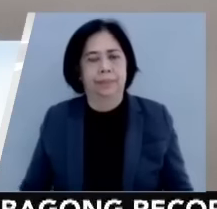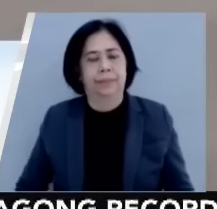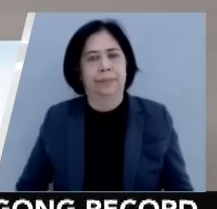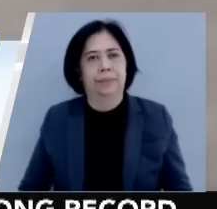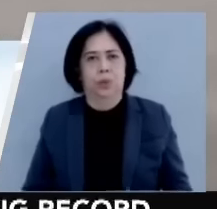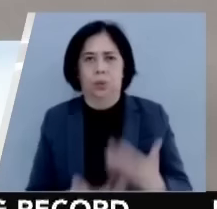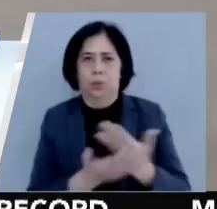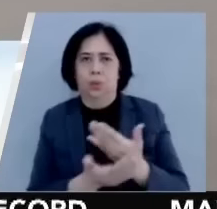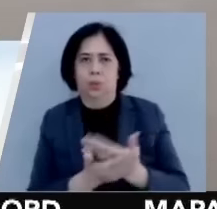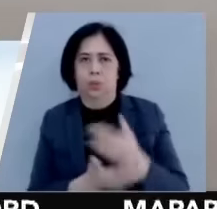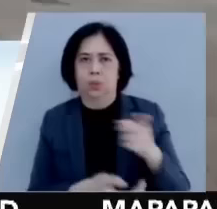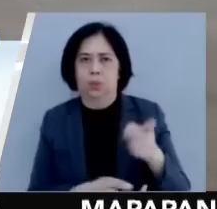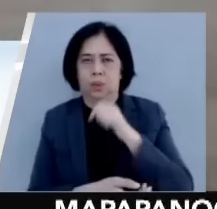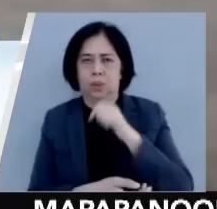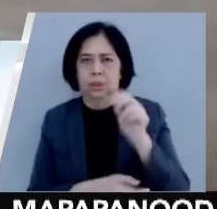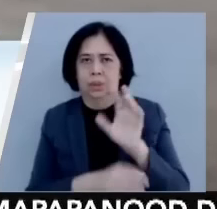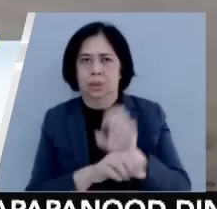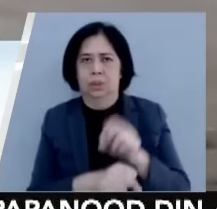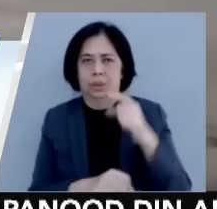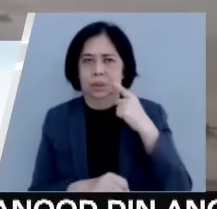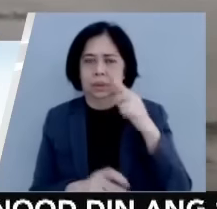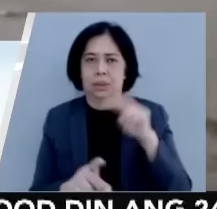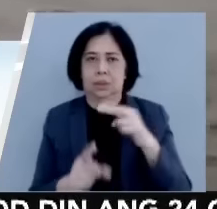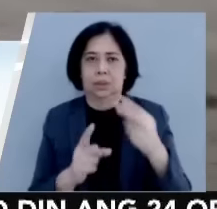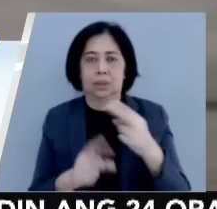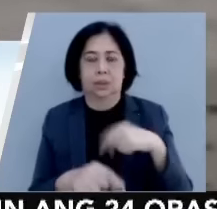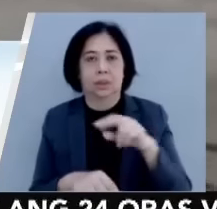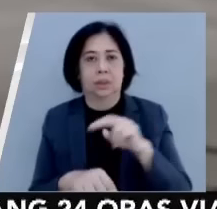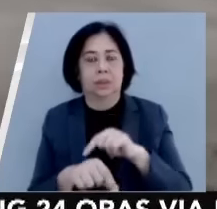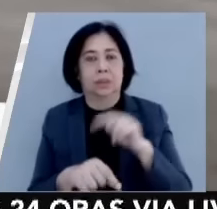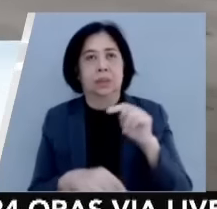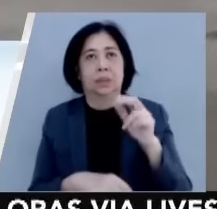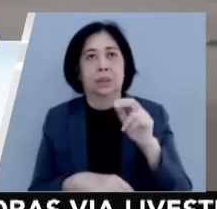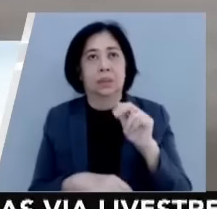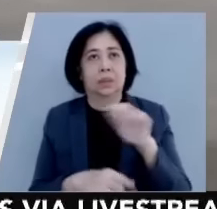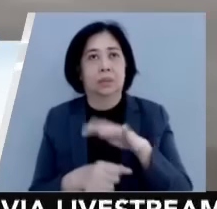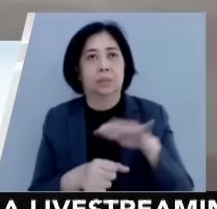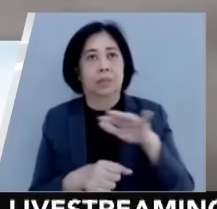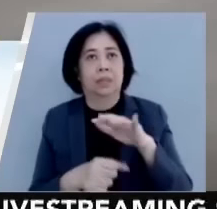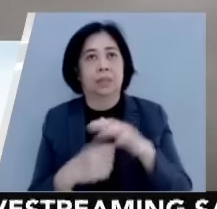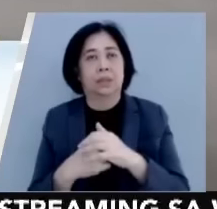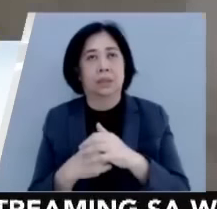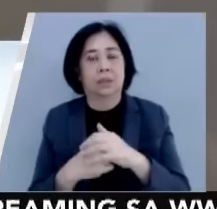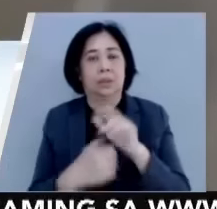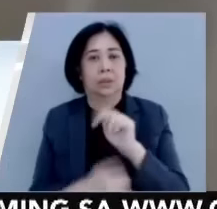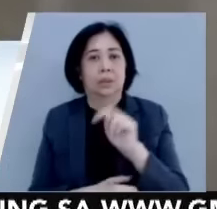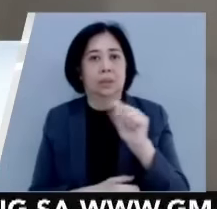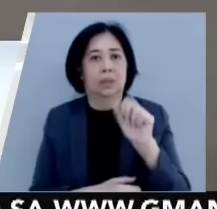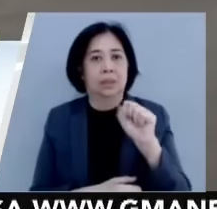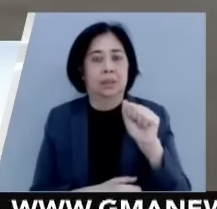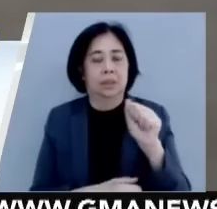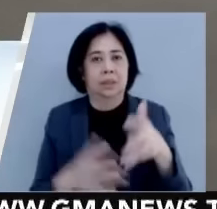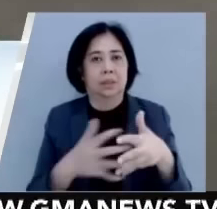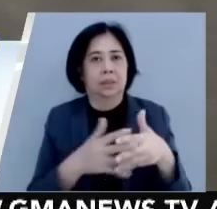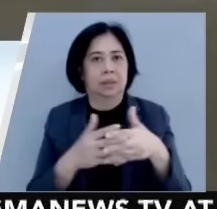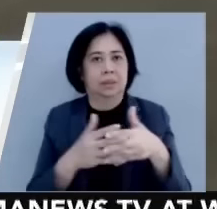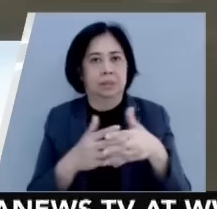hindi pangkaraniwan ang tingin ng National Aeronautics and Space Administration o NASA ng Amerika sa apat na sunod-sunod na